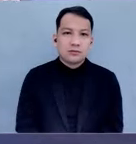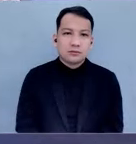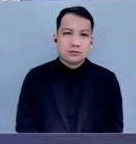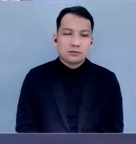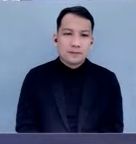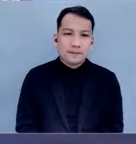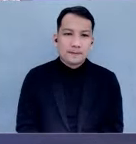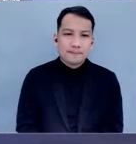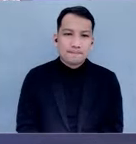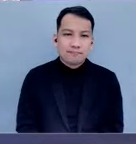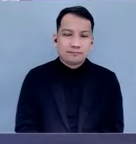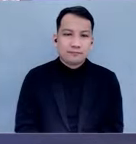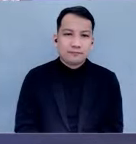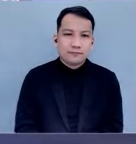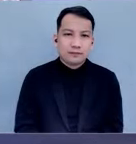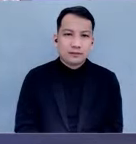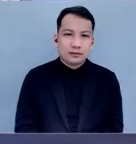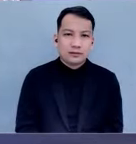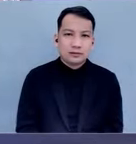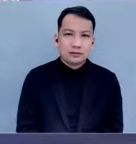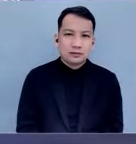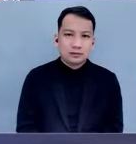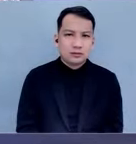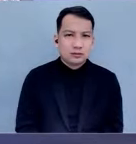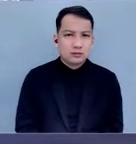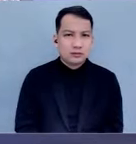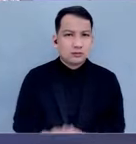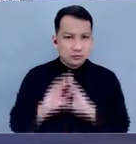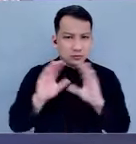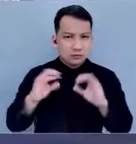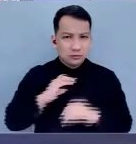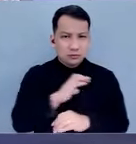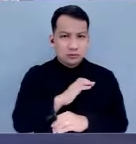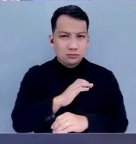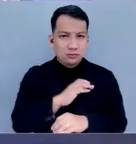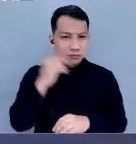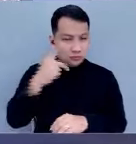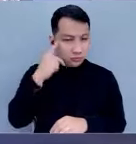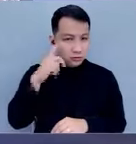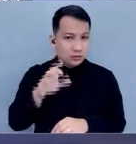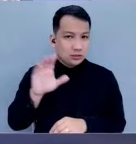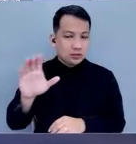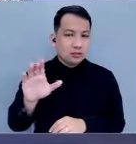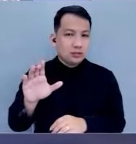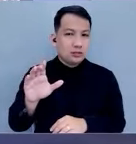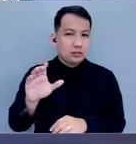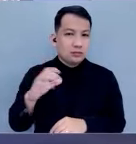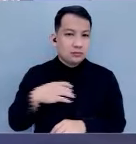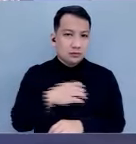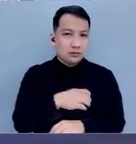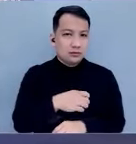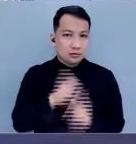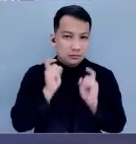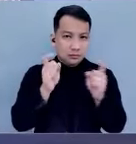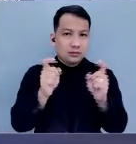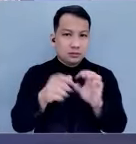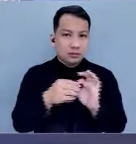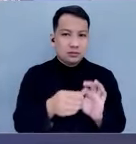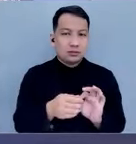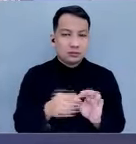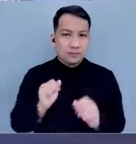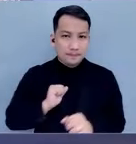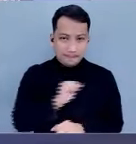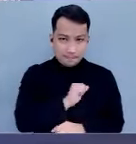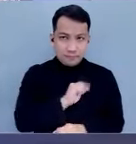Nilinaw ng Kamara na wala silang balak galawin ang political provision sa Saligang Batas. Pinamamadali na rin sinila sa Senado